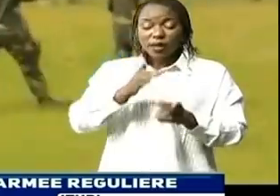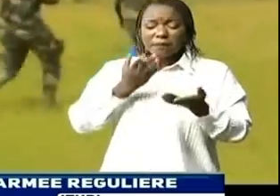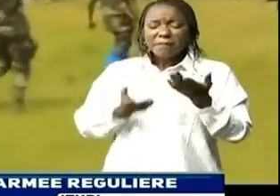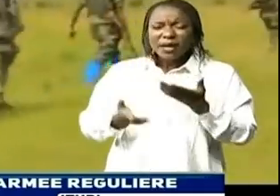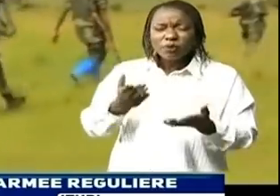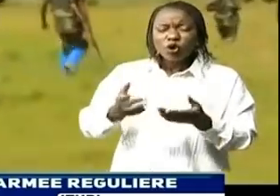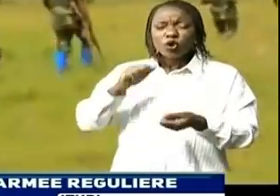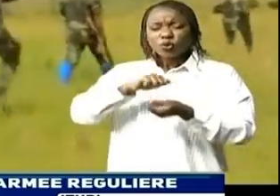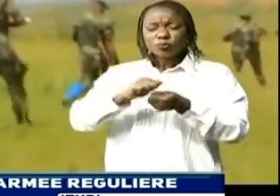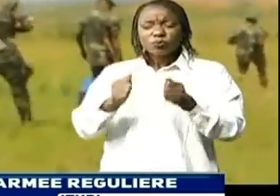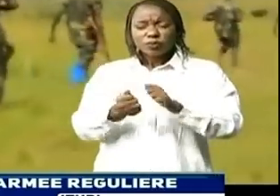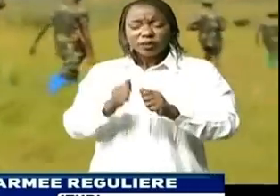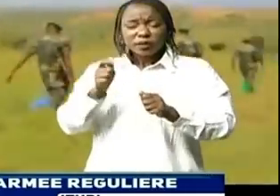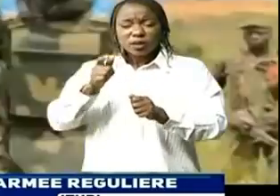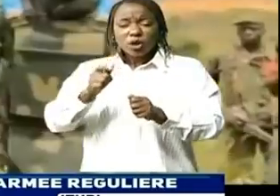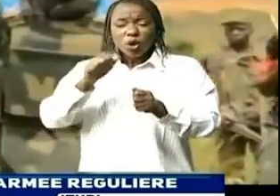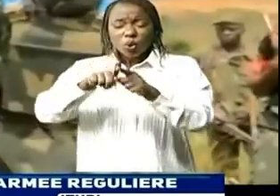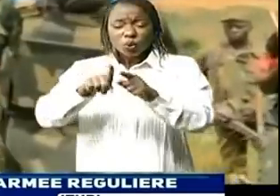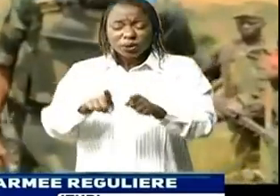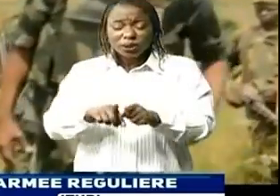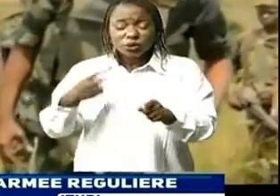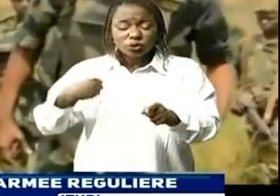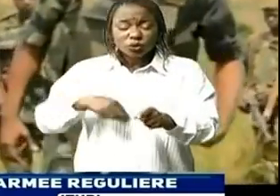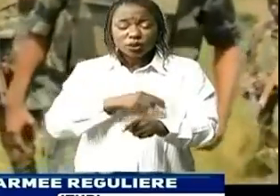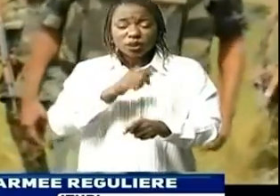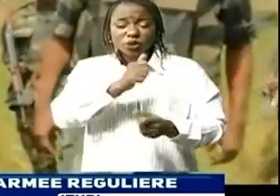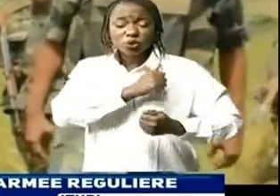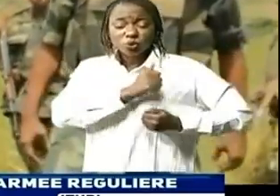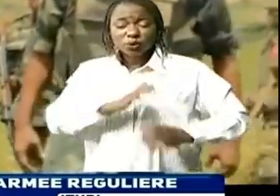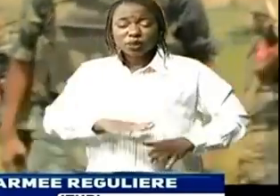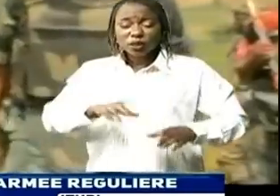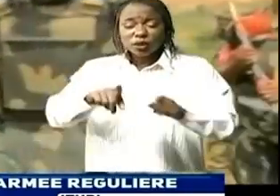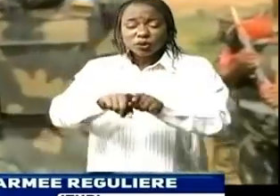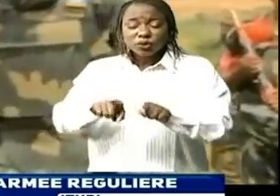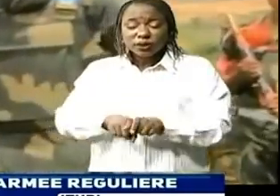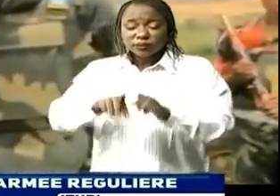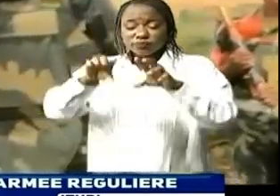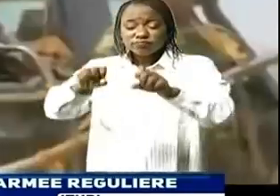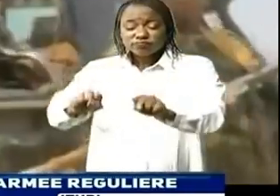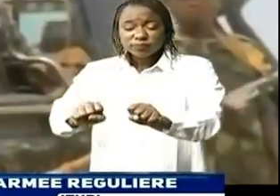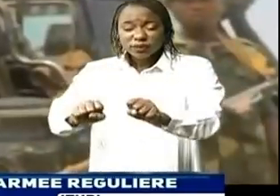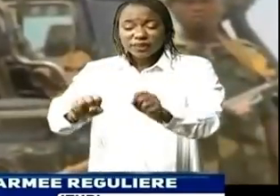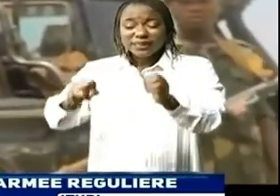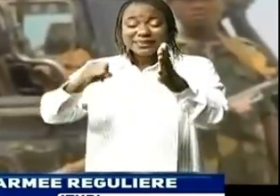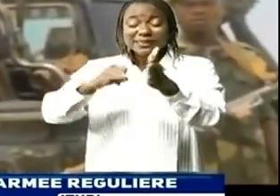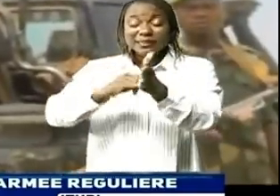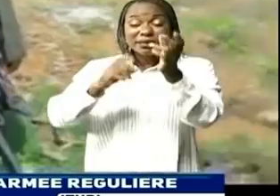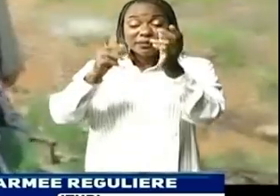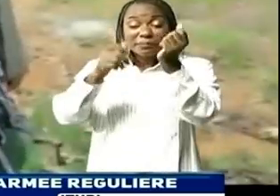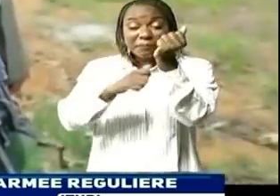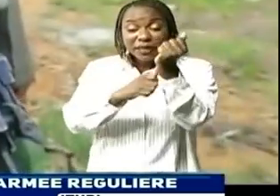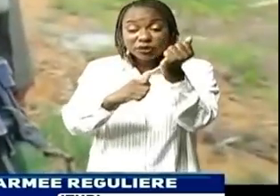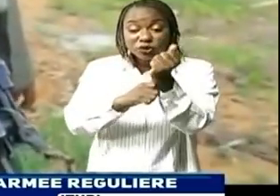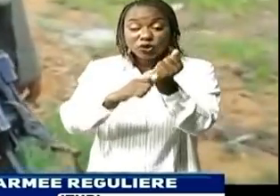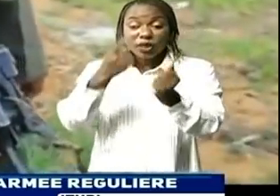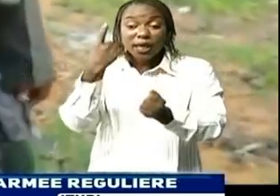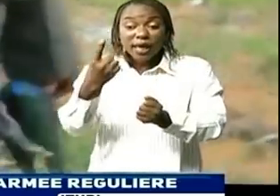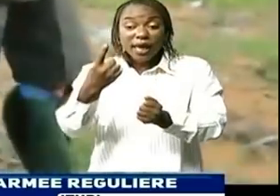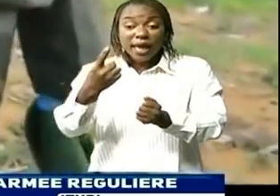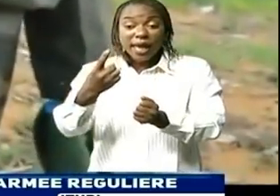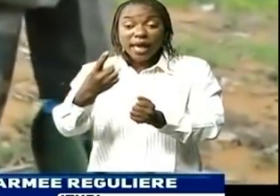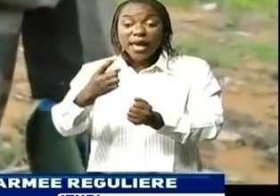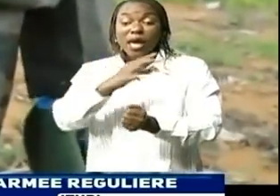nos armées ont neutralisé 6 éléments de ces mouvements terroristes, parmi lesquels un commandant